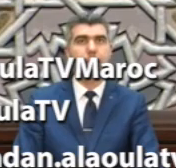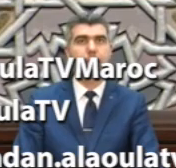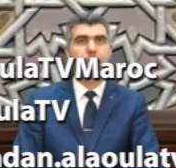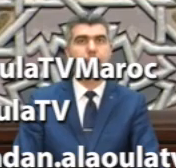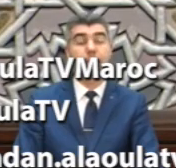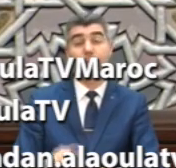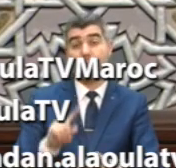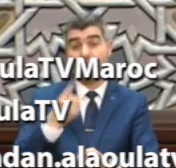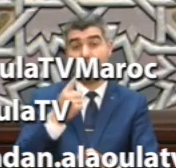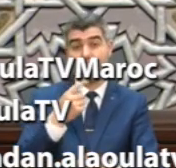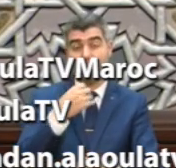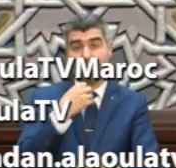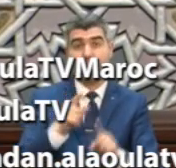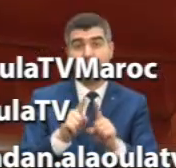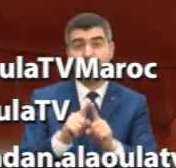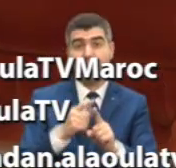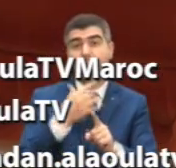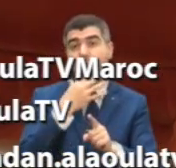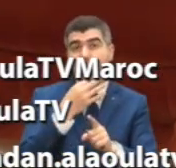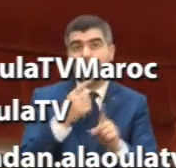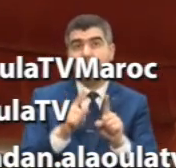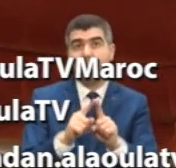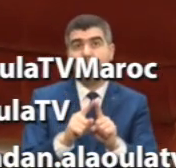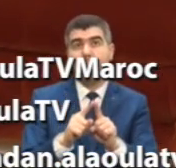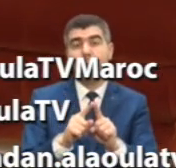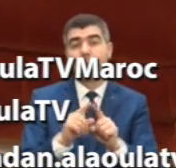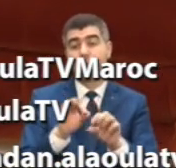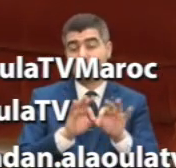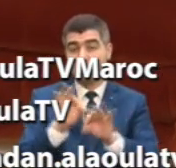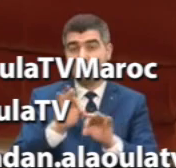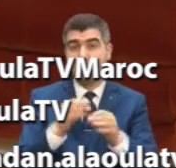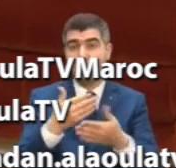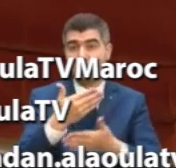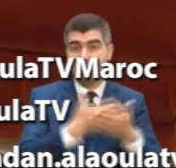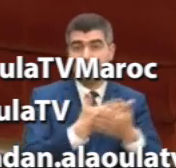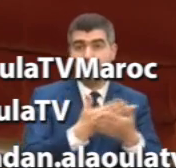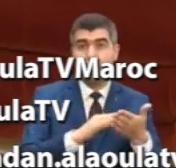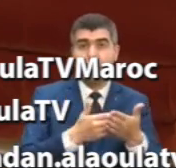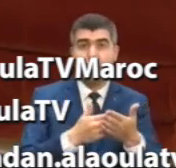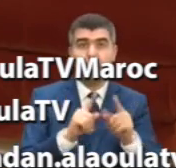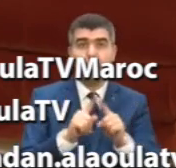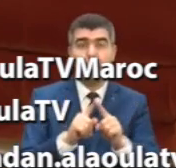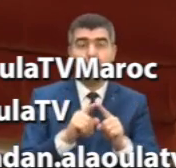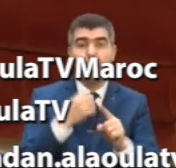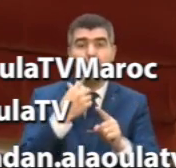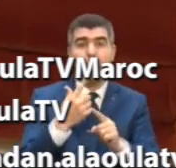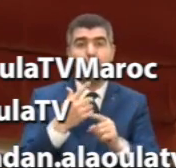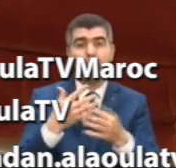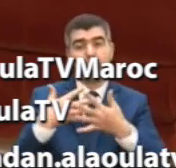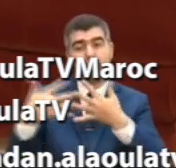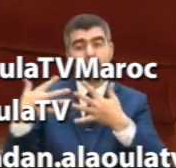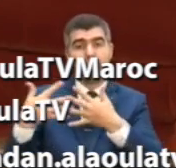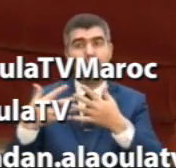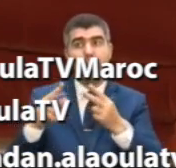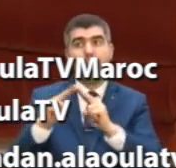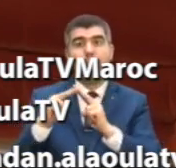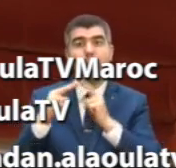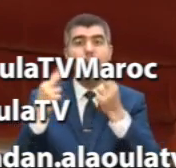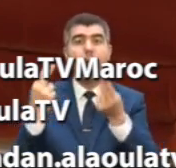أولا لا ينبغي التهويل من وجود دراسات وتقييمات ومؤشرات، كاين مؤشر واحد ديال ترانسبارنسي انترناسيونال ديال